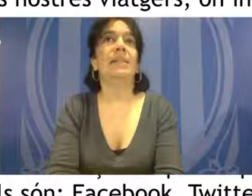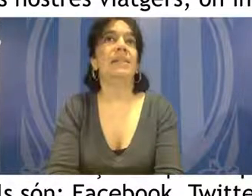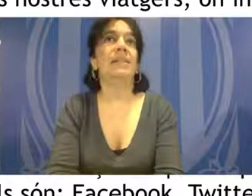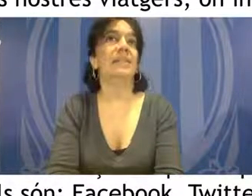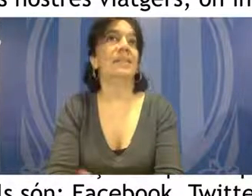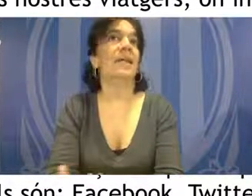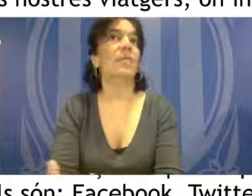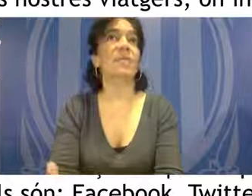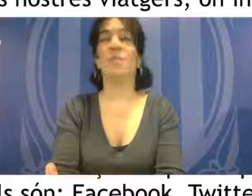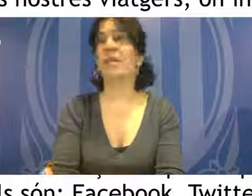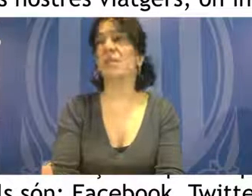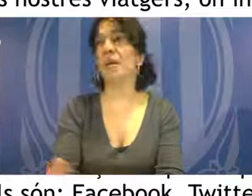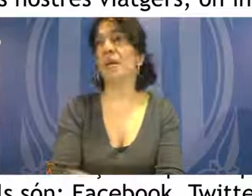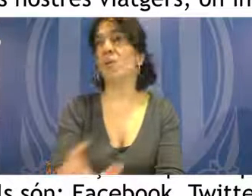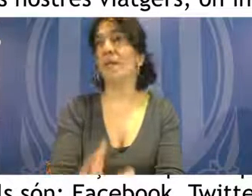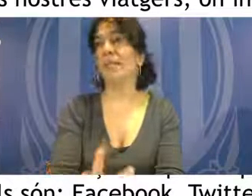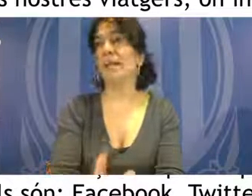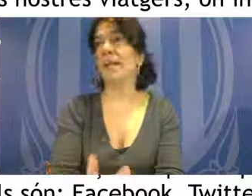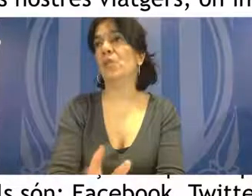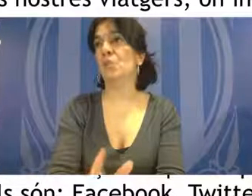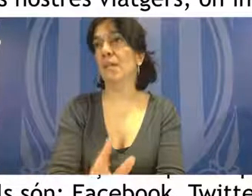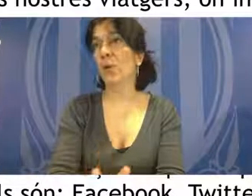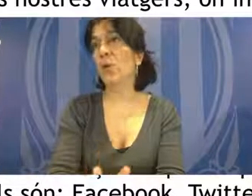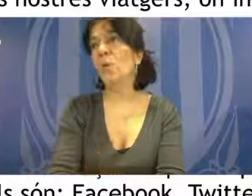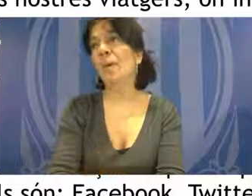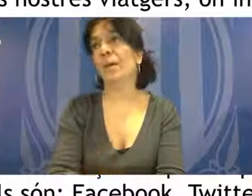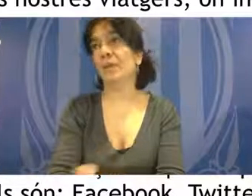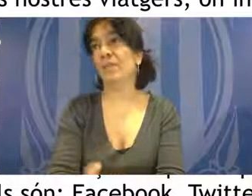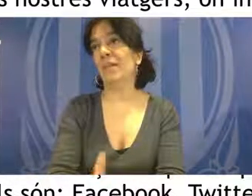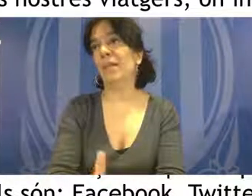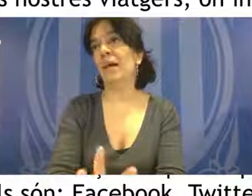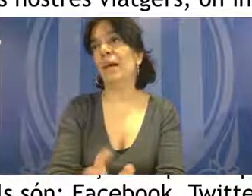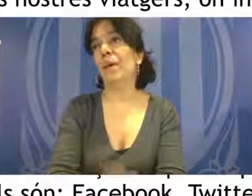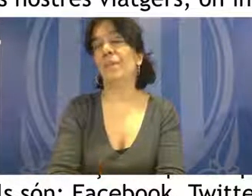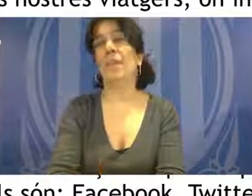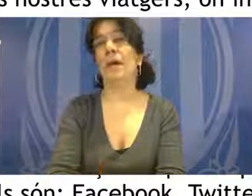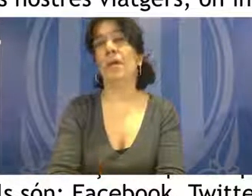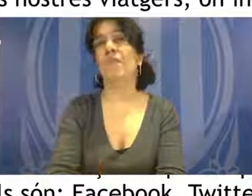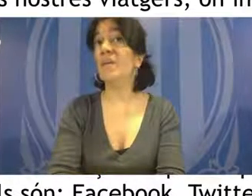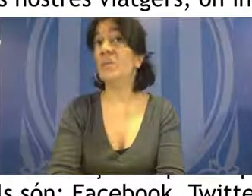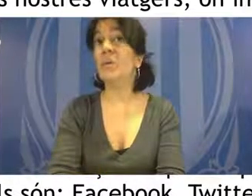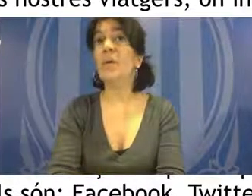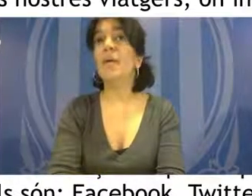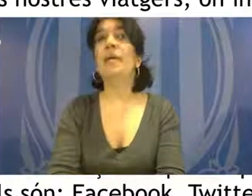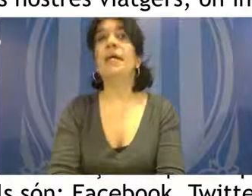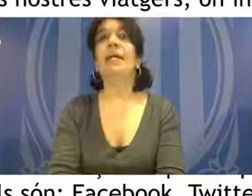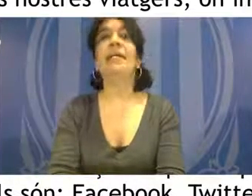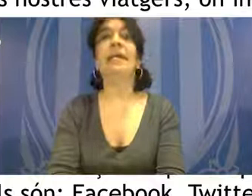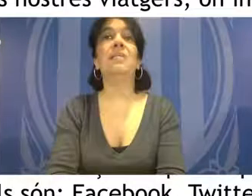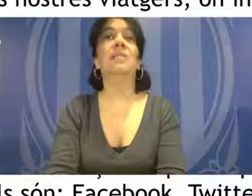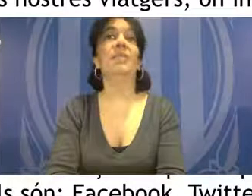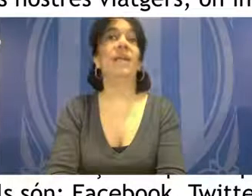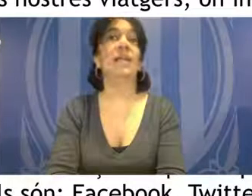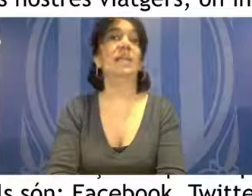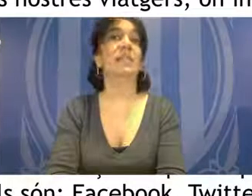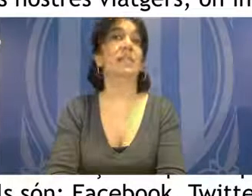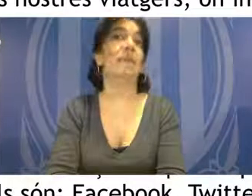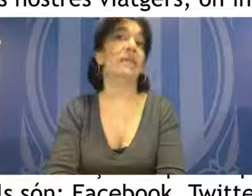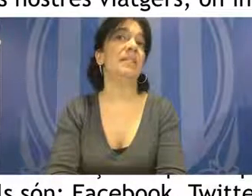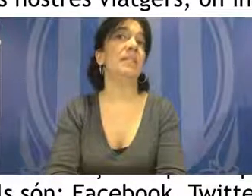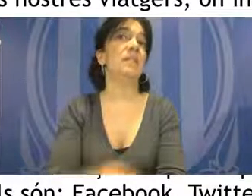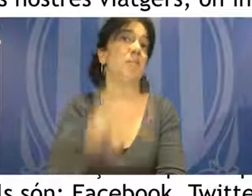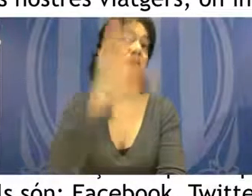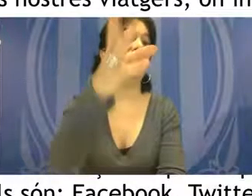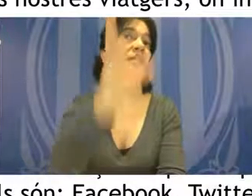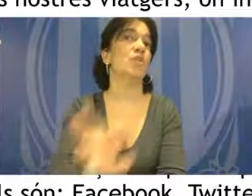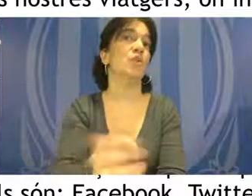Les xarxes de Catalunya Experience van començar el 2009 amb el perfil de Facebook i tenim diferents